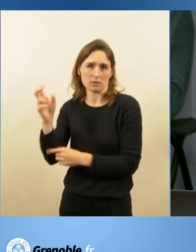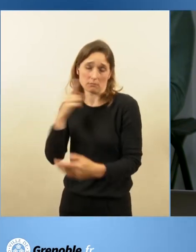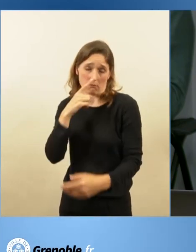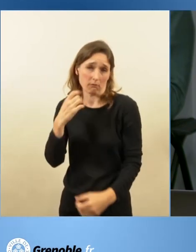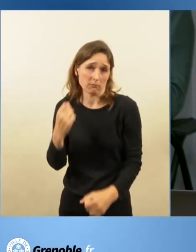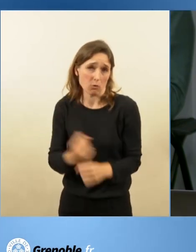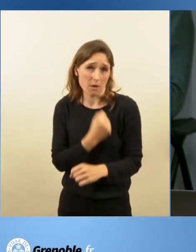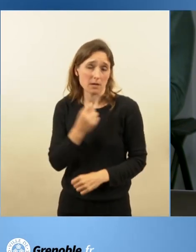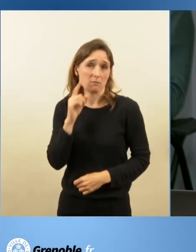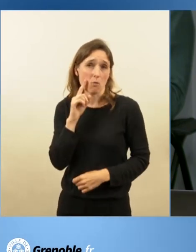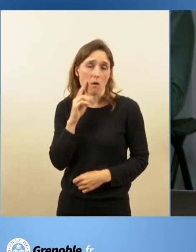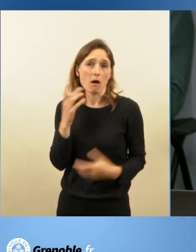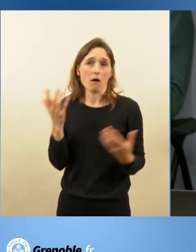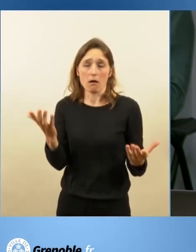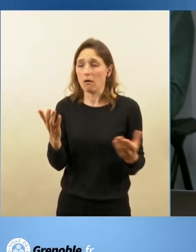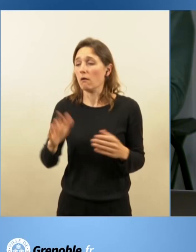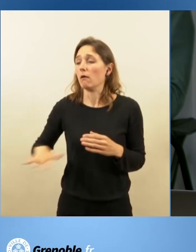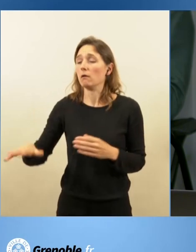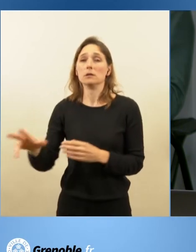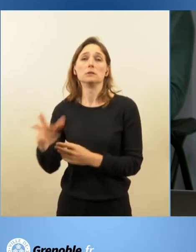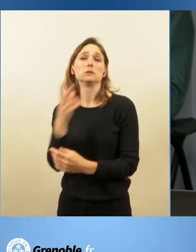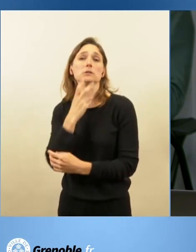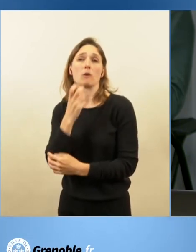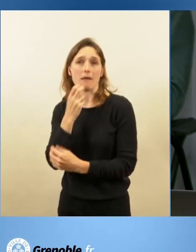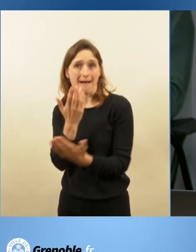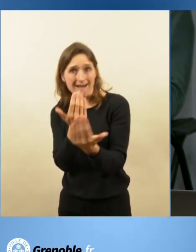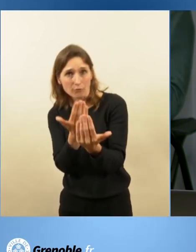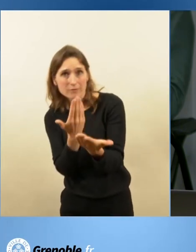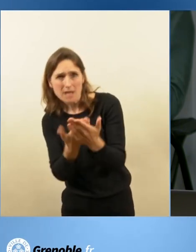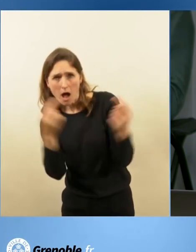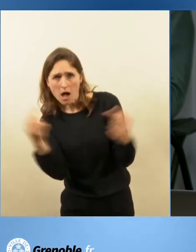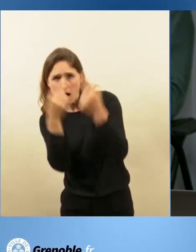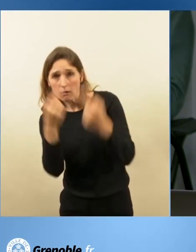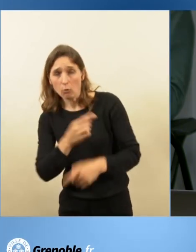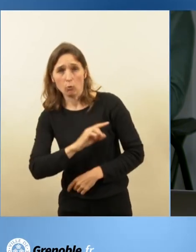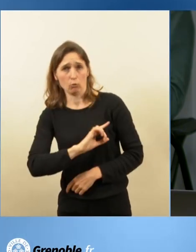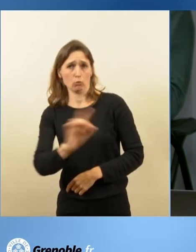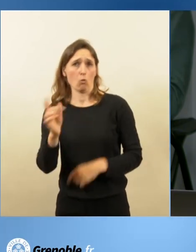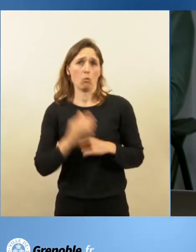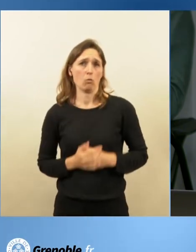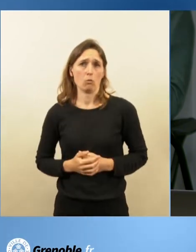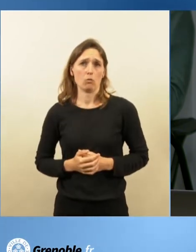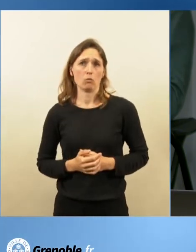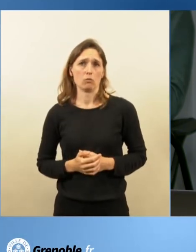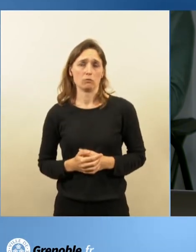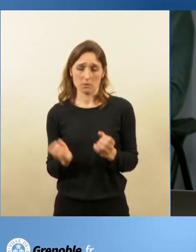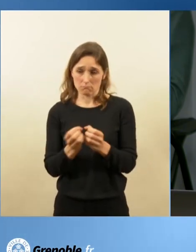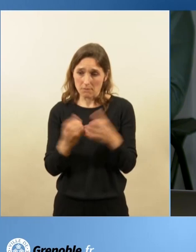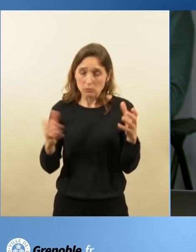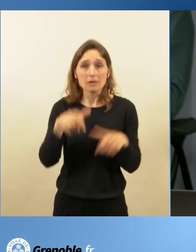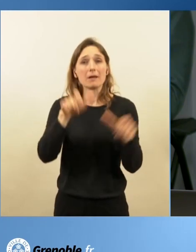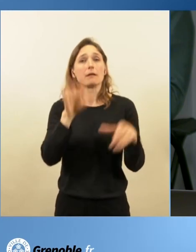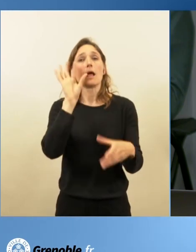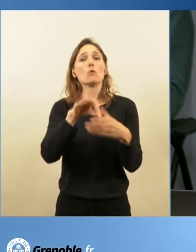parce que c'est pas ce qu'attend le citoyen et c'est pas ce qu'attend justement les la plupart des élus